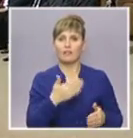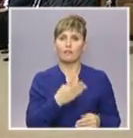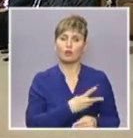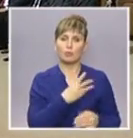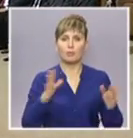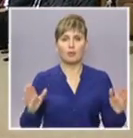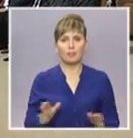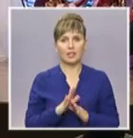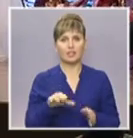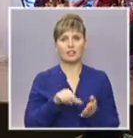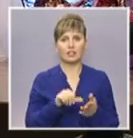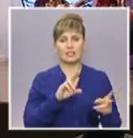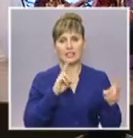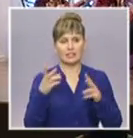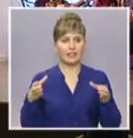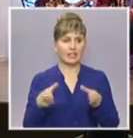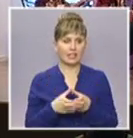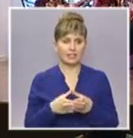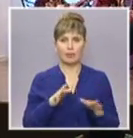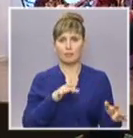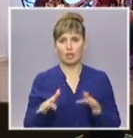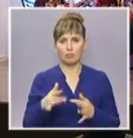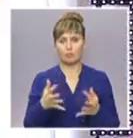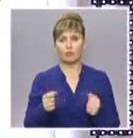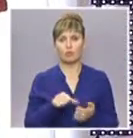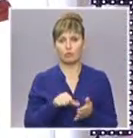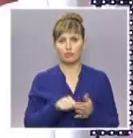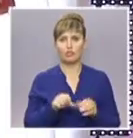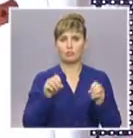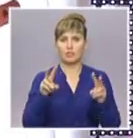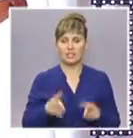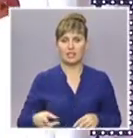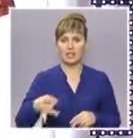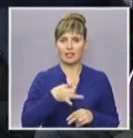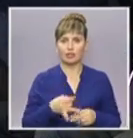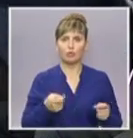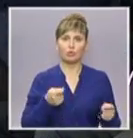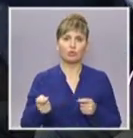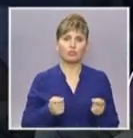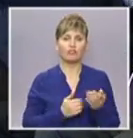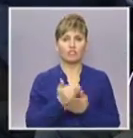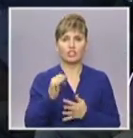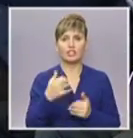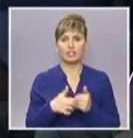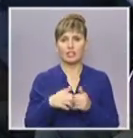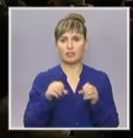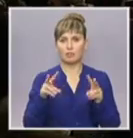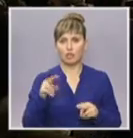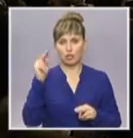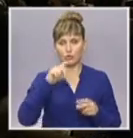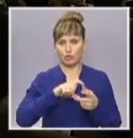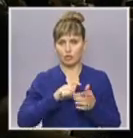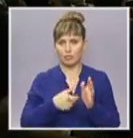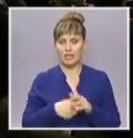любимые песни, выступили танцевальные коллективы. В мероприятии приняли участие специалисты района, руководители высших и среднеспециальных учебных